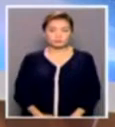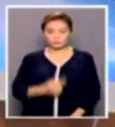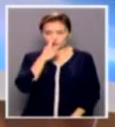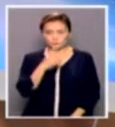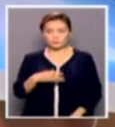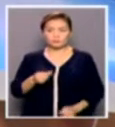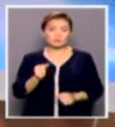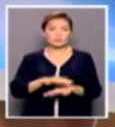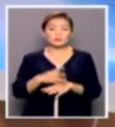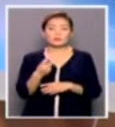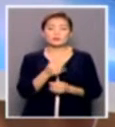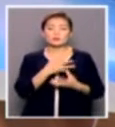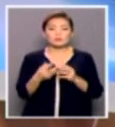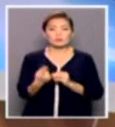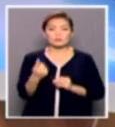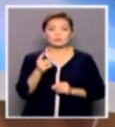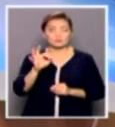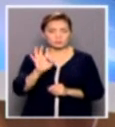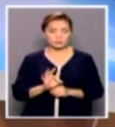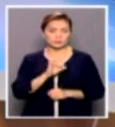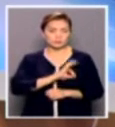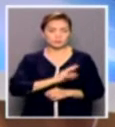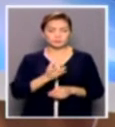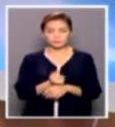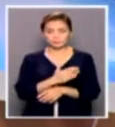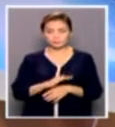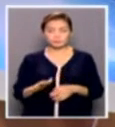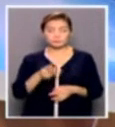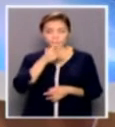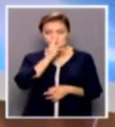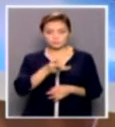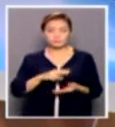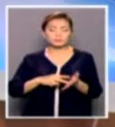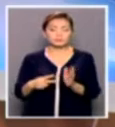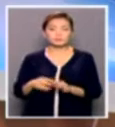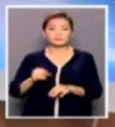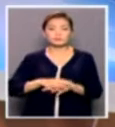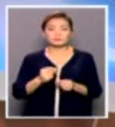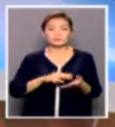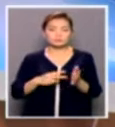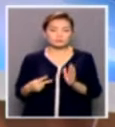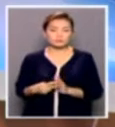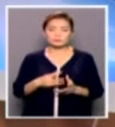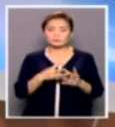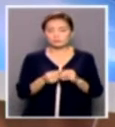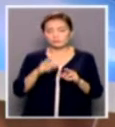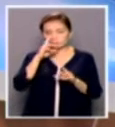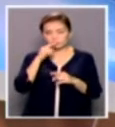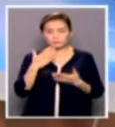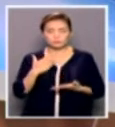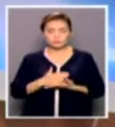Биыл бөлінген бюджет қаражатының бір бөлігі тиімсіз жұмсалған. Алдағы 3 жылға бағытталған бюджетті жоспарлауда да шикілік